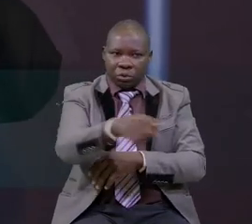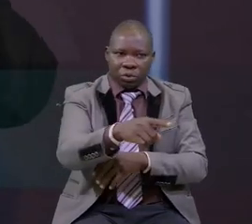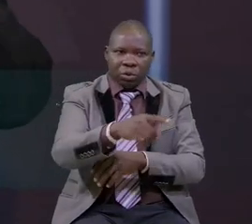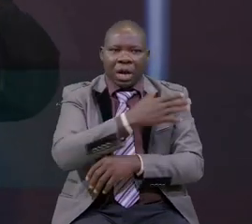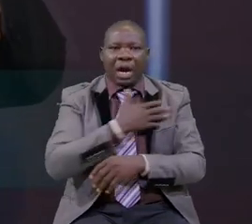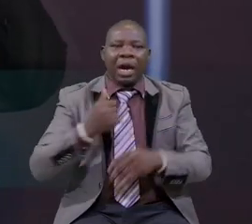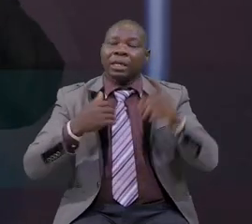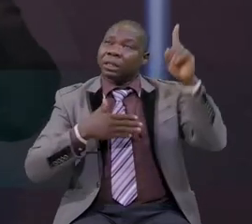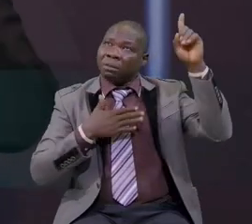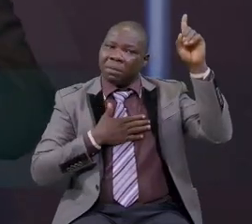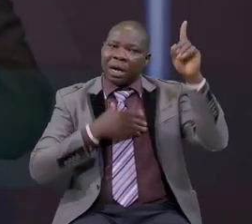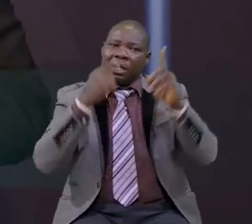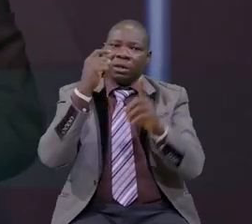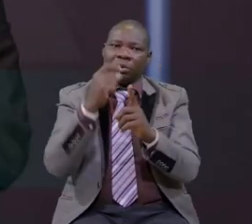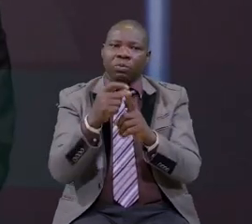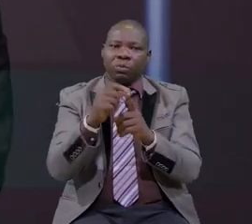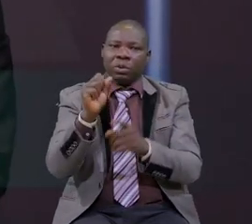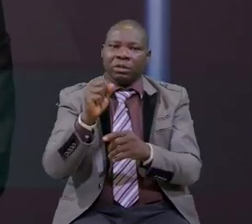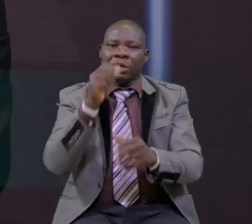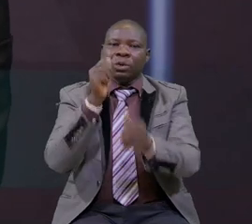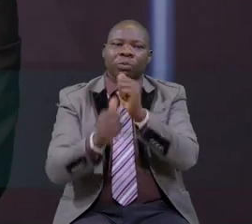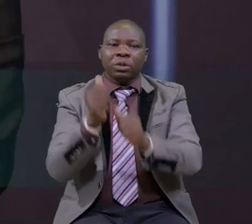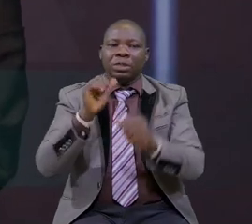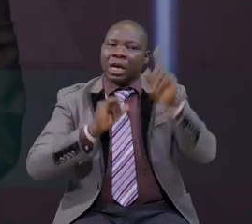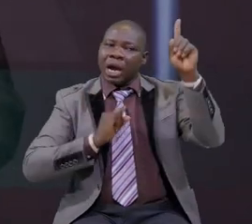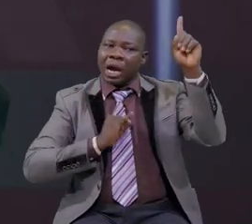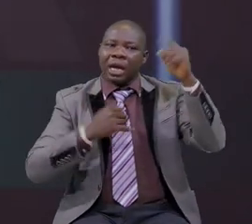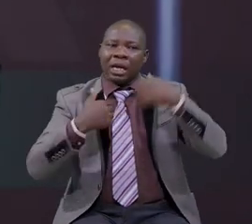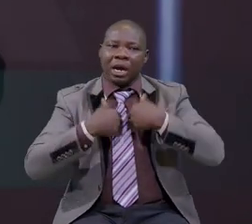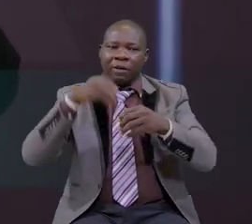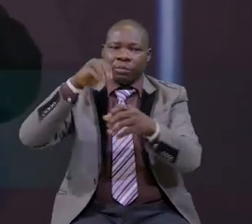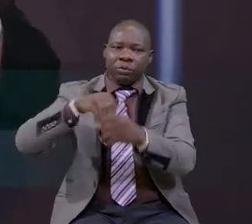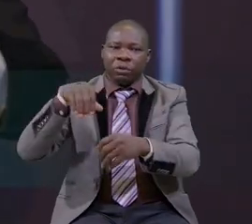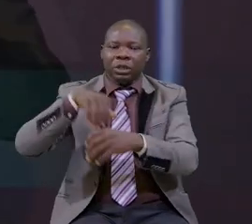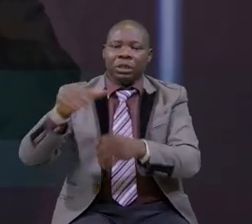et mes paroles que j'ai mises